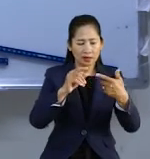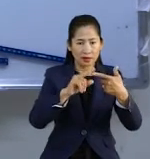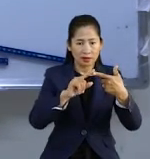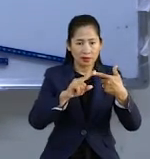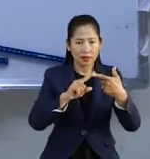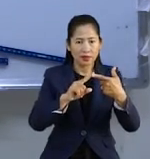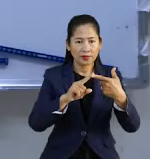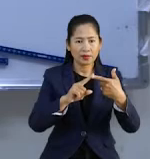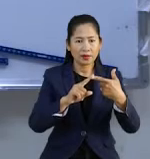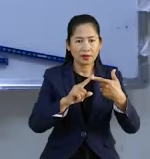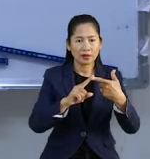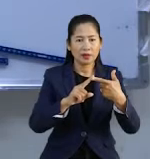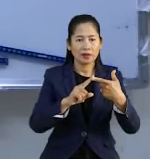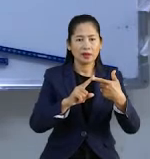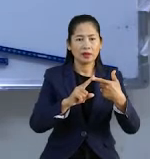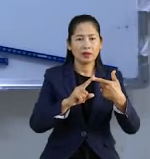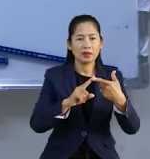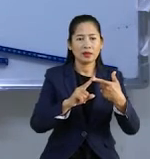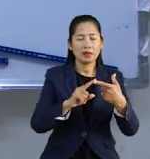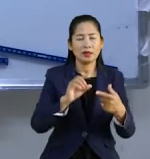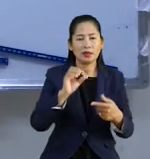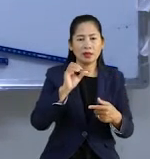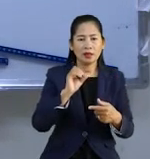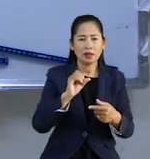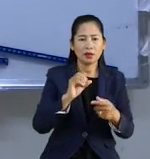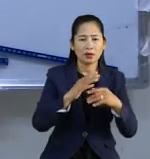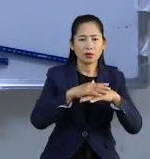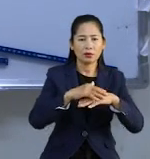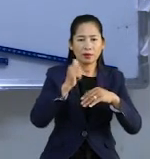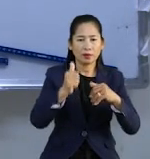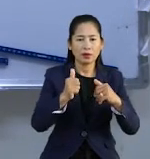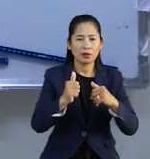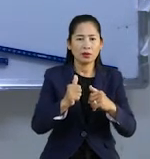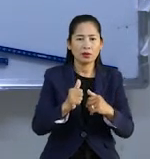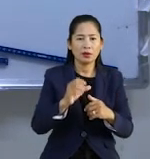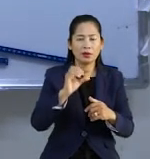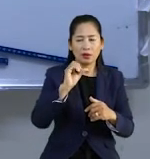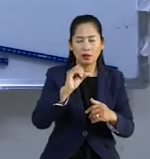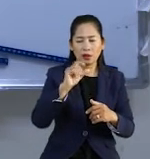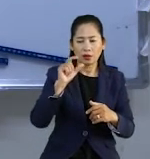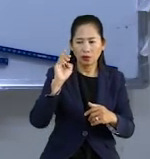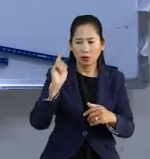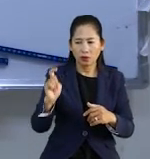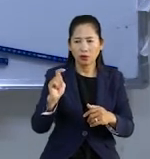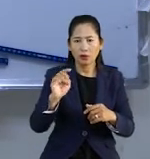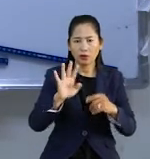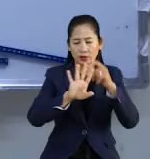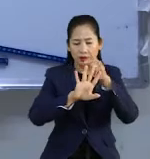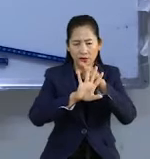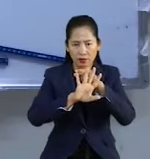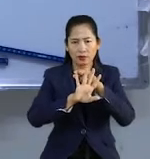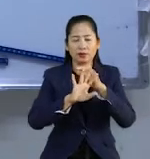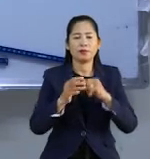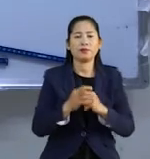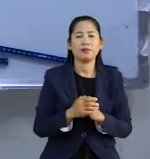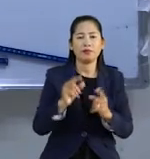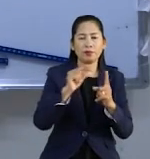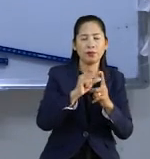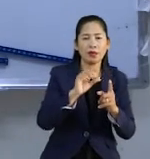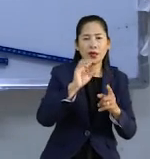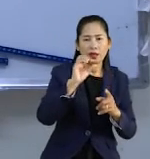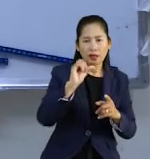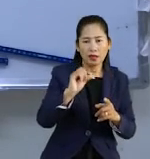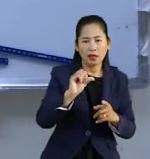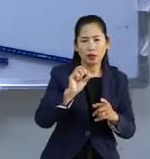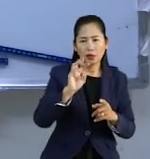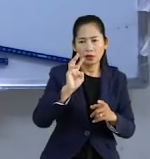ปี้ยใบก่อนบาเละไม้เมียนคนเพียบอ๋อเชียงเละนอมโจดพี่บอร์เตยังจังเปี้ยเละบาอย่างที่ท่าเปี้ยเ